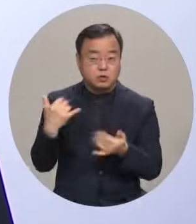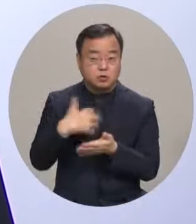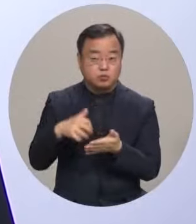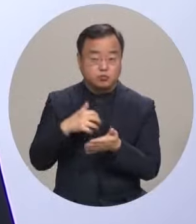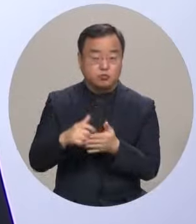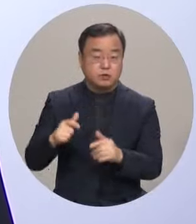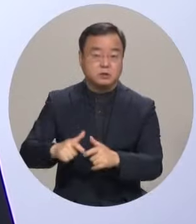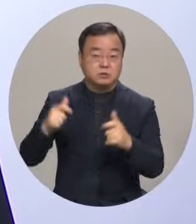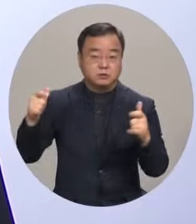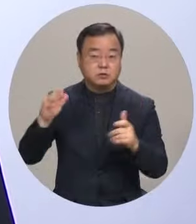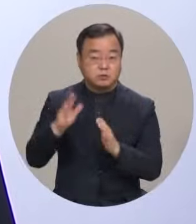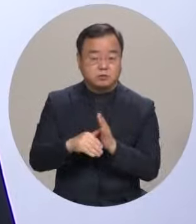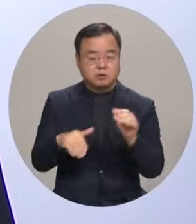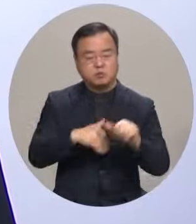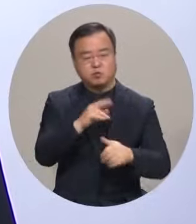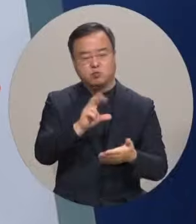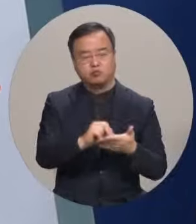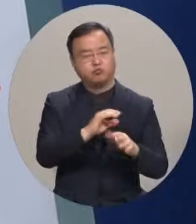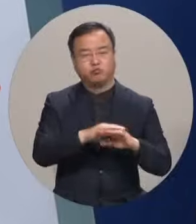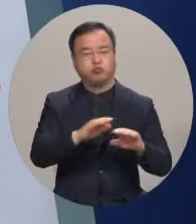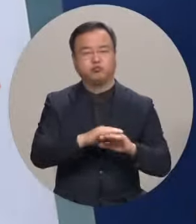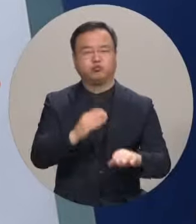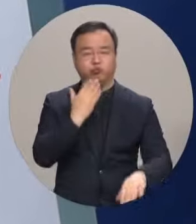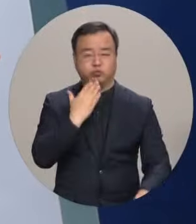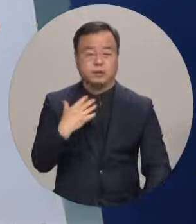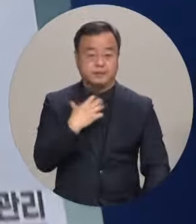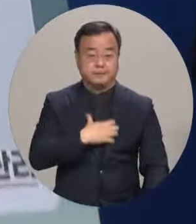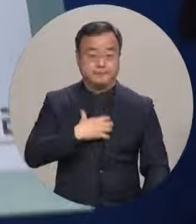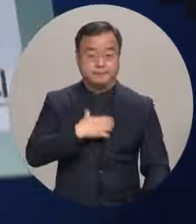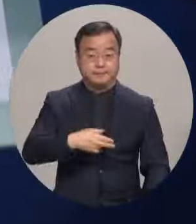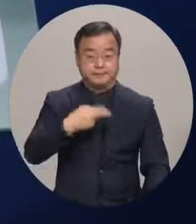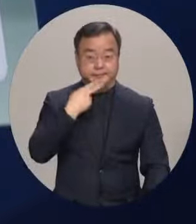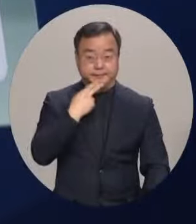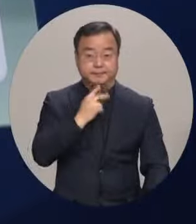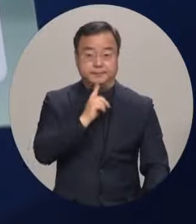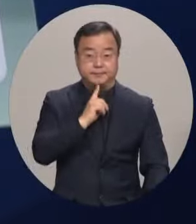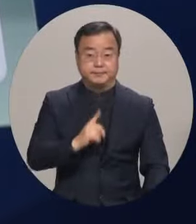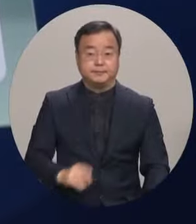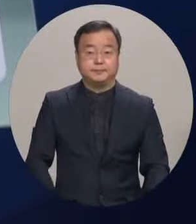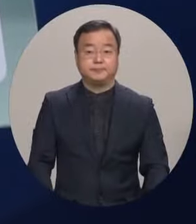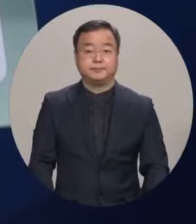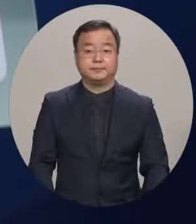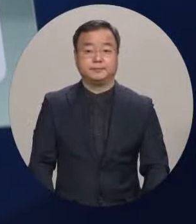것이라며 지나치게 우려할 필요는 없다는 입장입니다. EBS 뉴스 진태입니다.